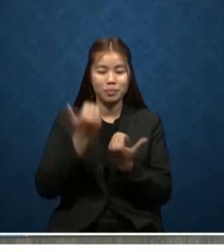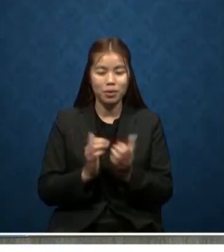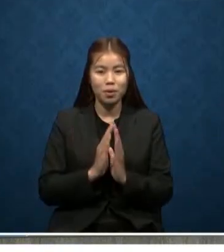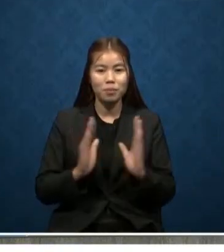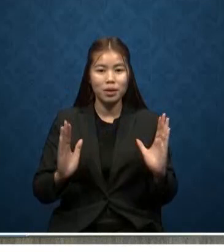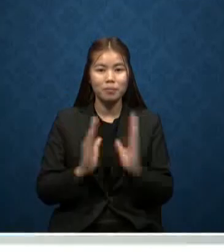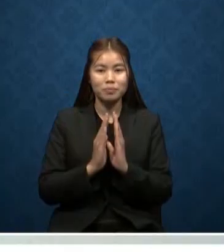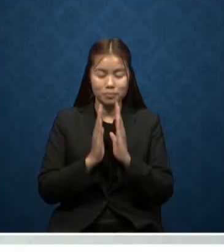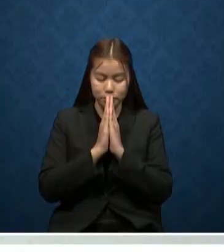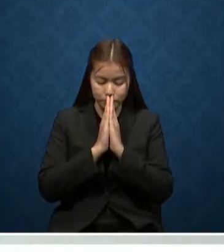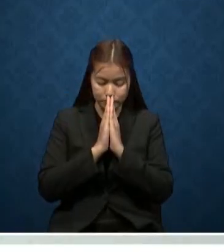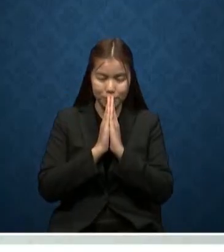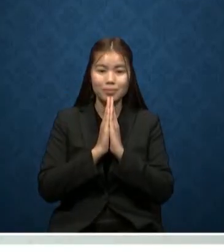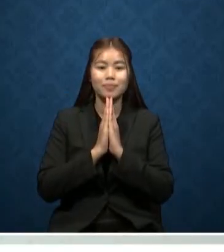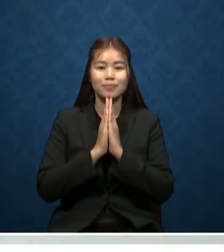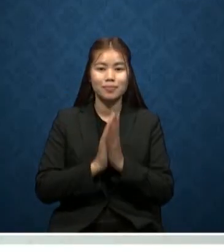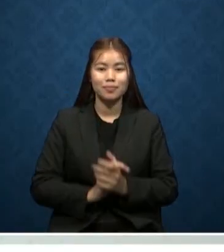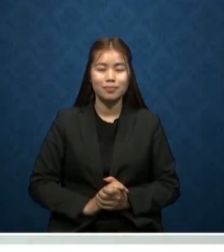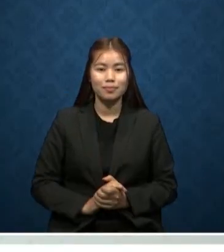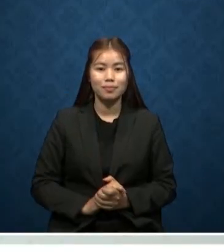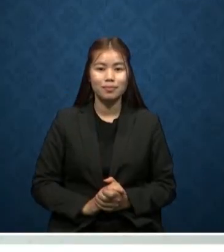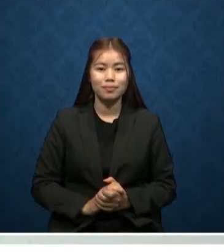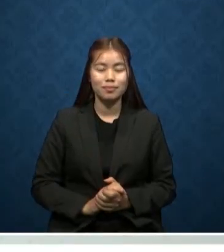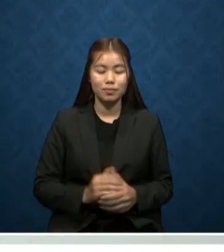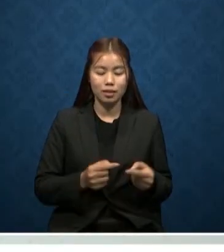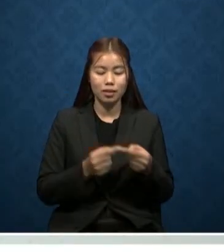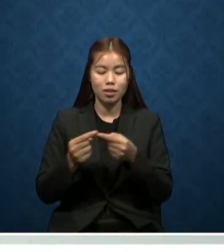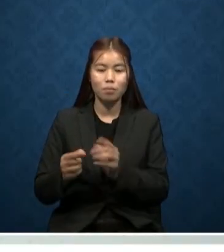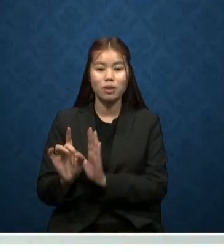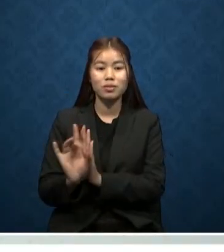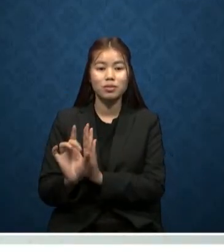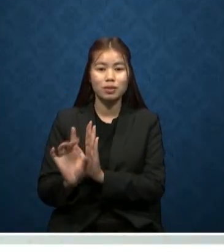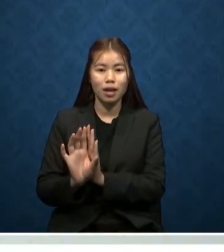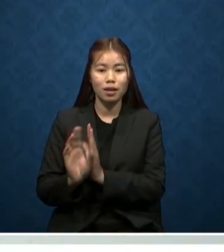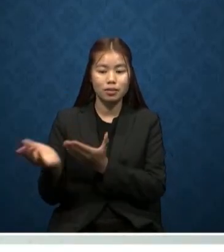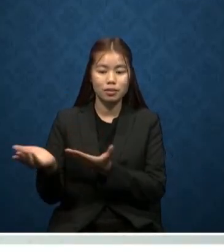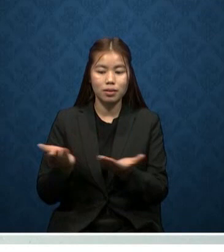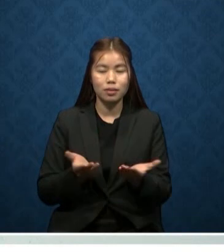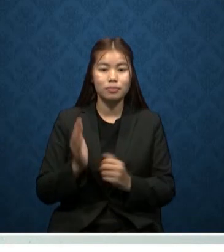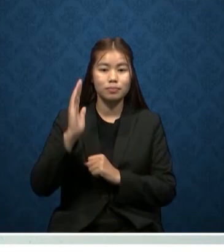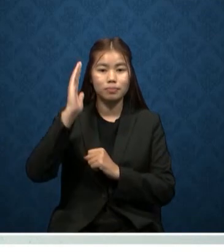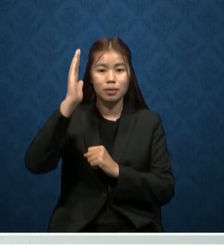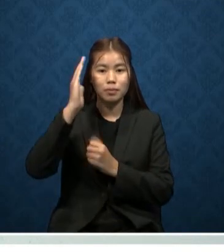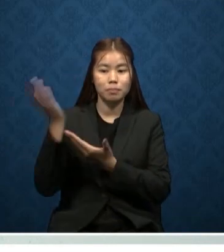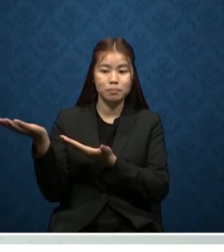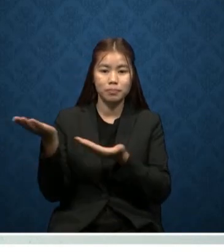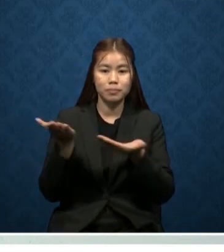ขอบคุณท่านวุฒิพันธุ์วิชัยรัตน์ครับต่อไปท่านสุดท้ายคือท่านพลเอกชาตอุดม